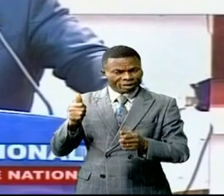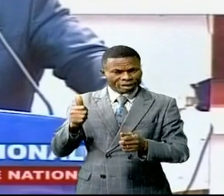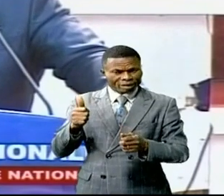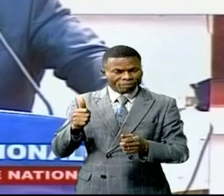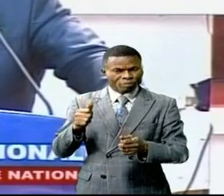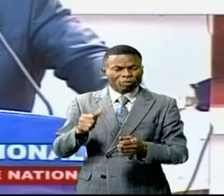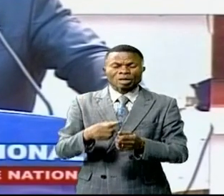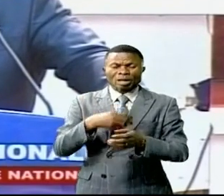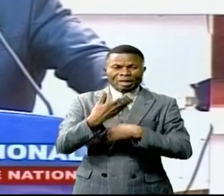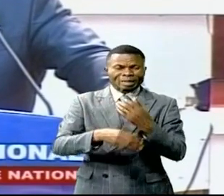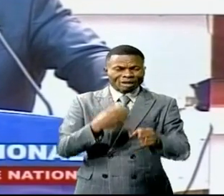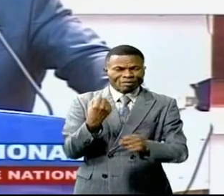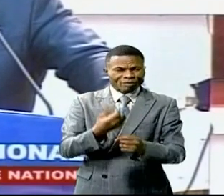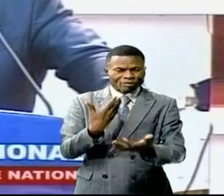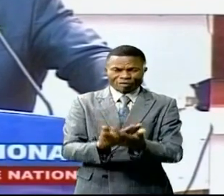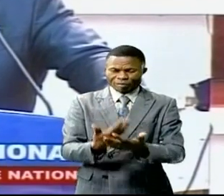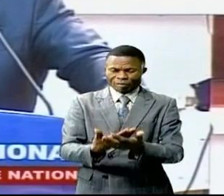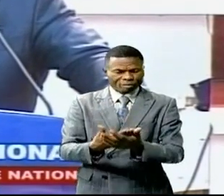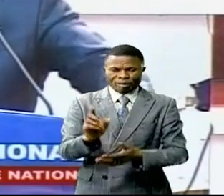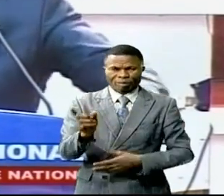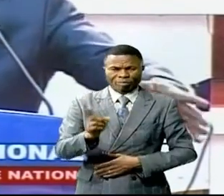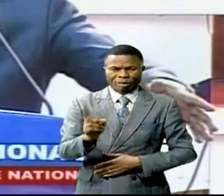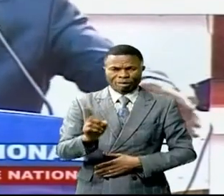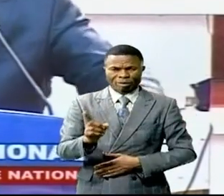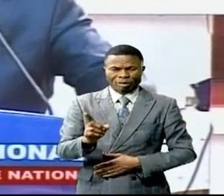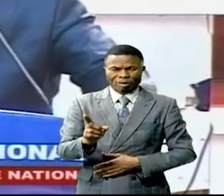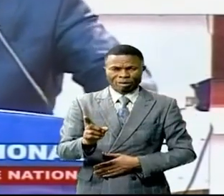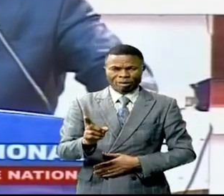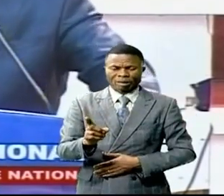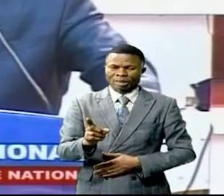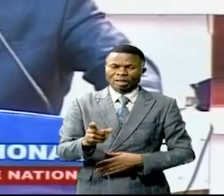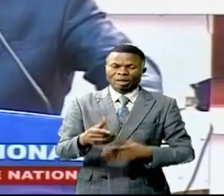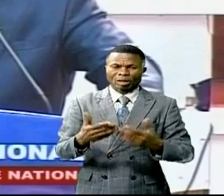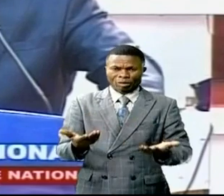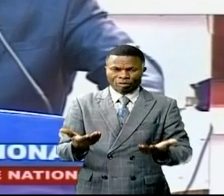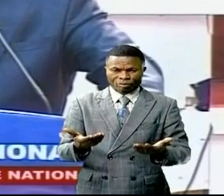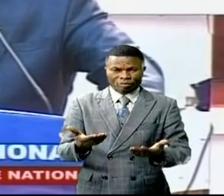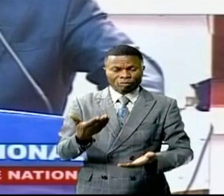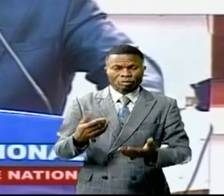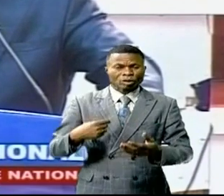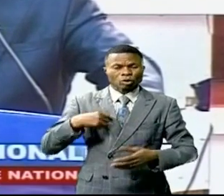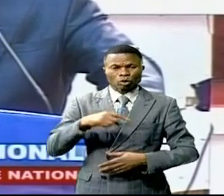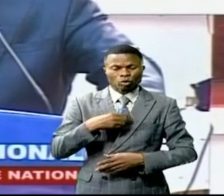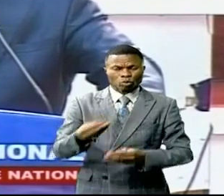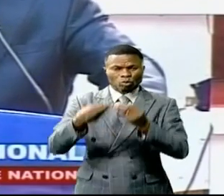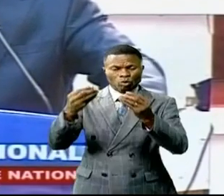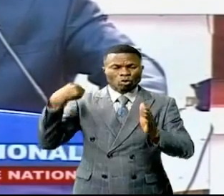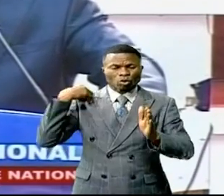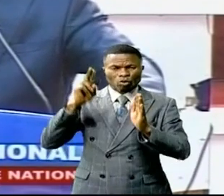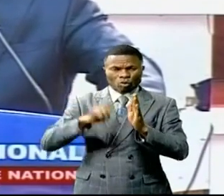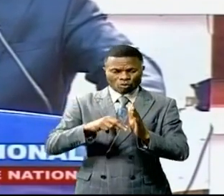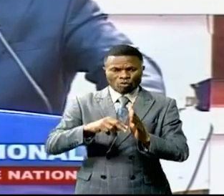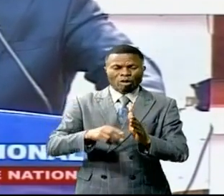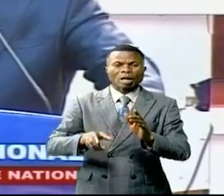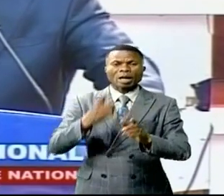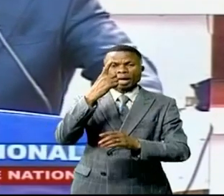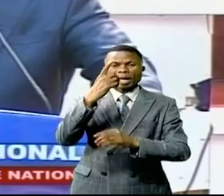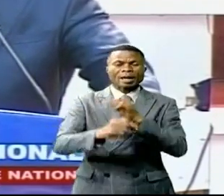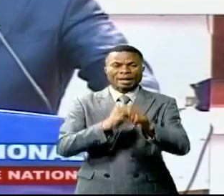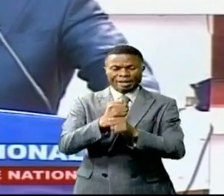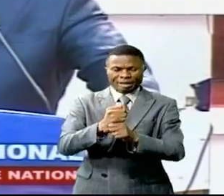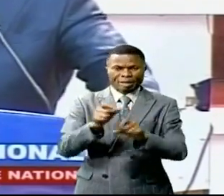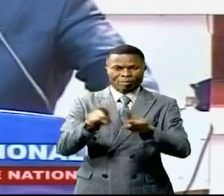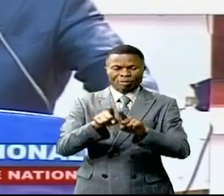faire des choses au va-vite. Nous avions donné au gouvernement 12 mois